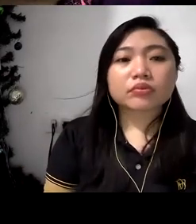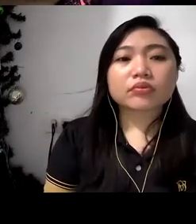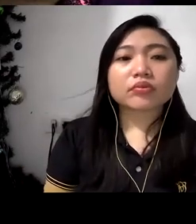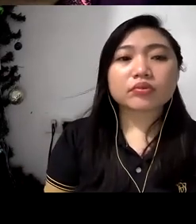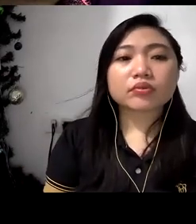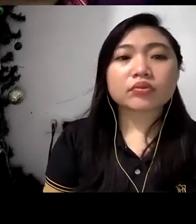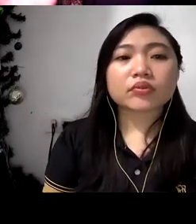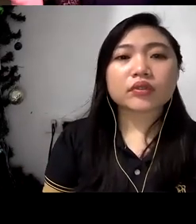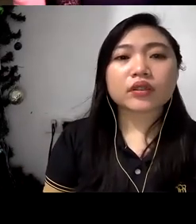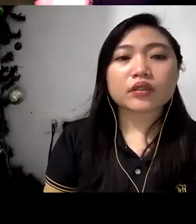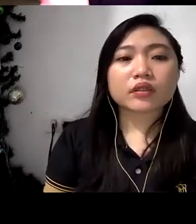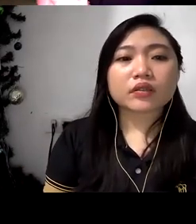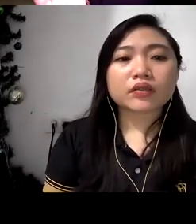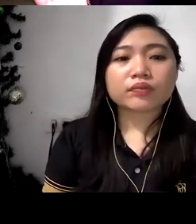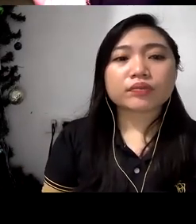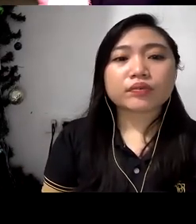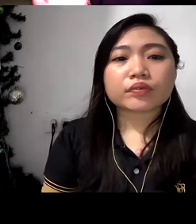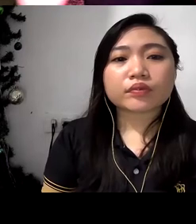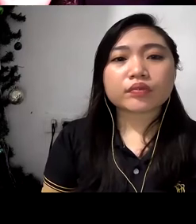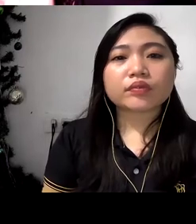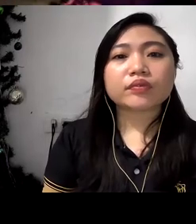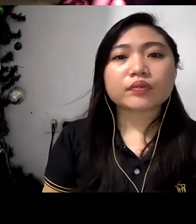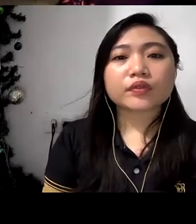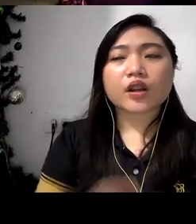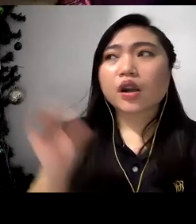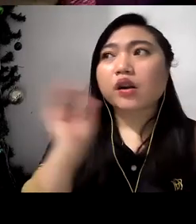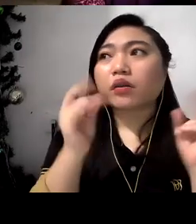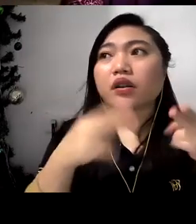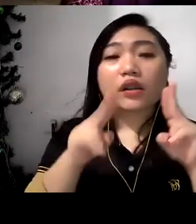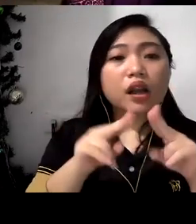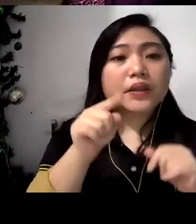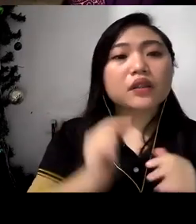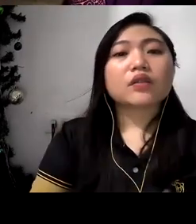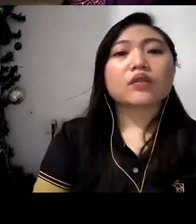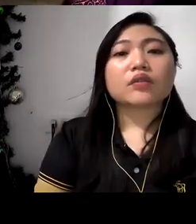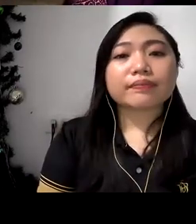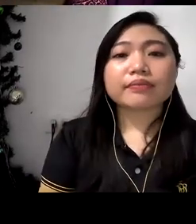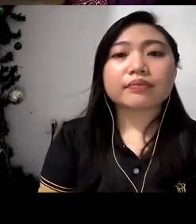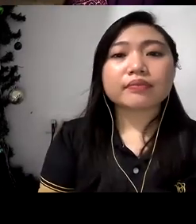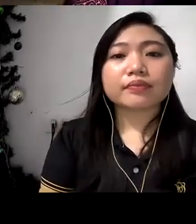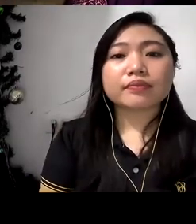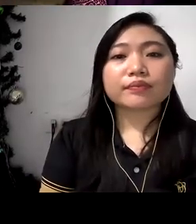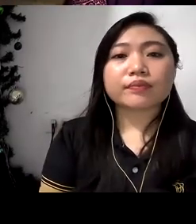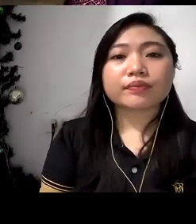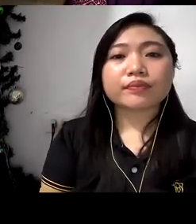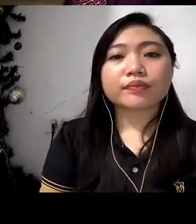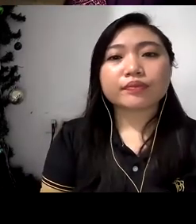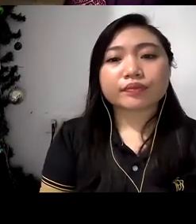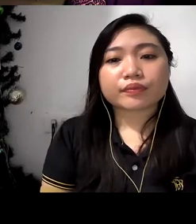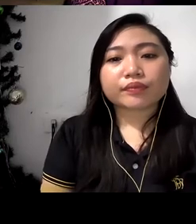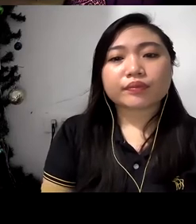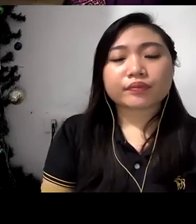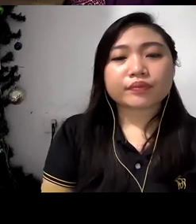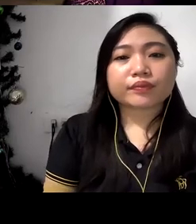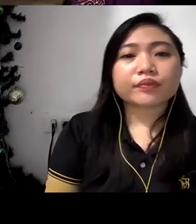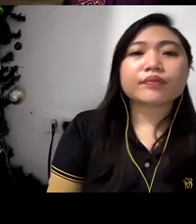sa library? O wala kayong alam na or walang nangyari sa inyo na may sexual harassment na nangyayari sa library?